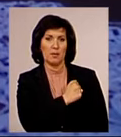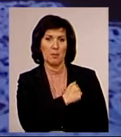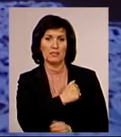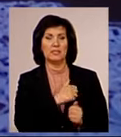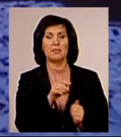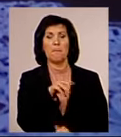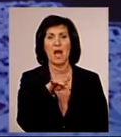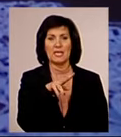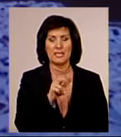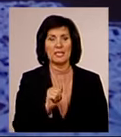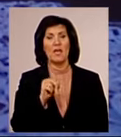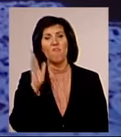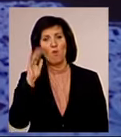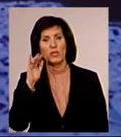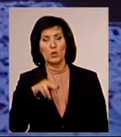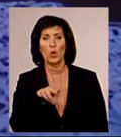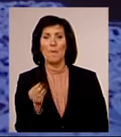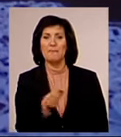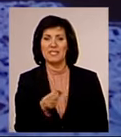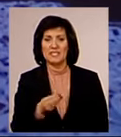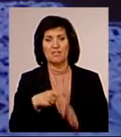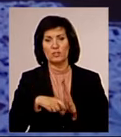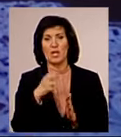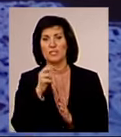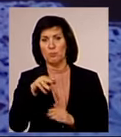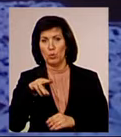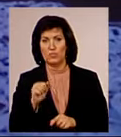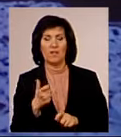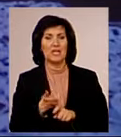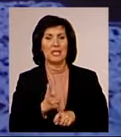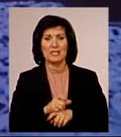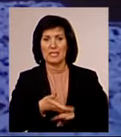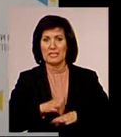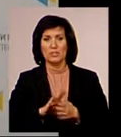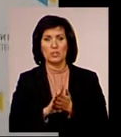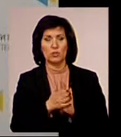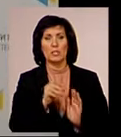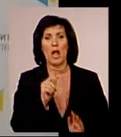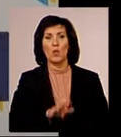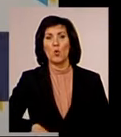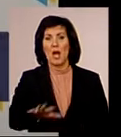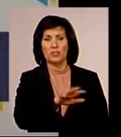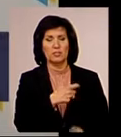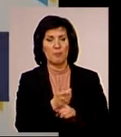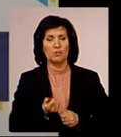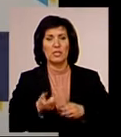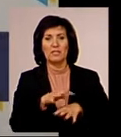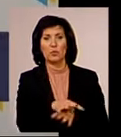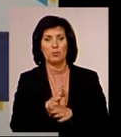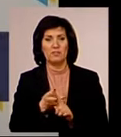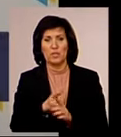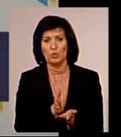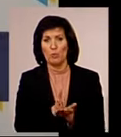Водяного, Пісків та шахти Бутівка. Та найскладніша ситуація на Луганщині. Найбільша кількість обстрілів на цьому